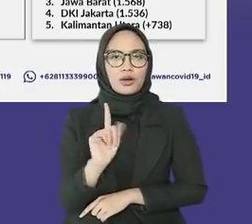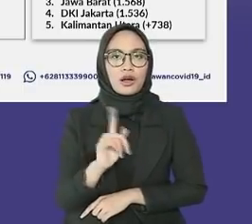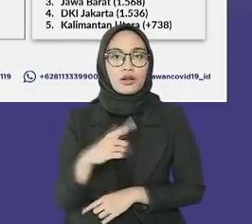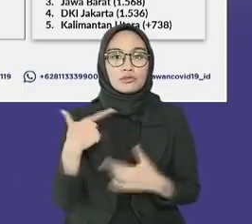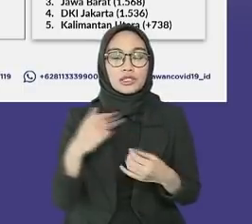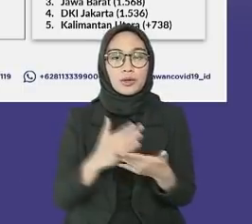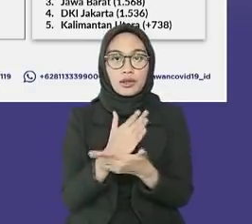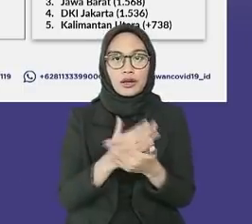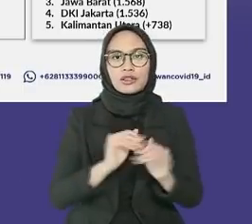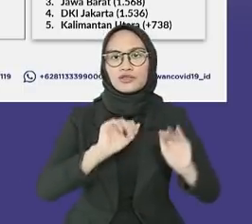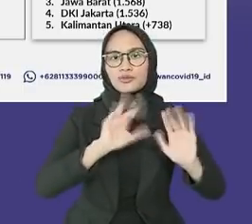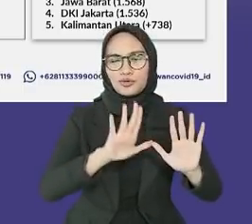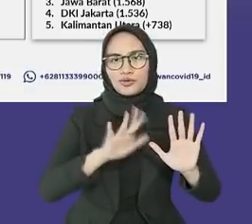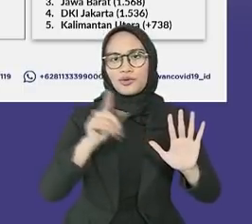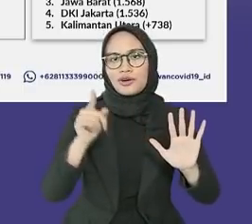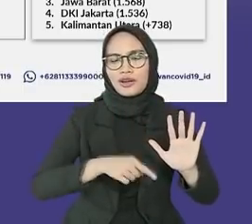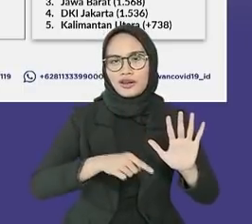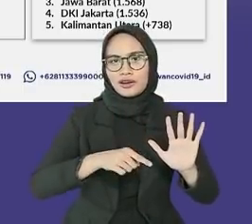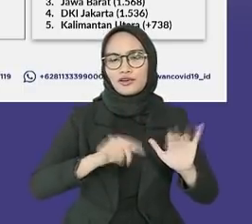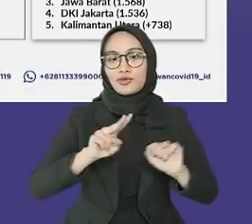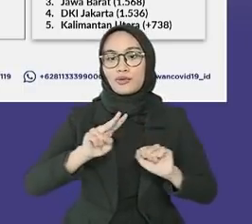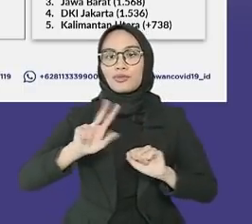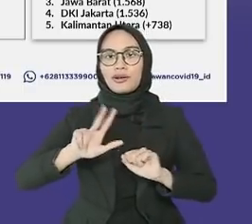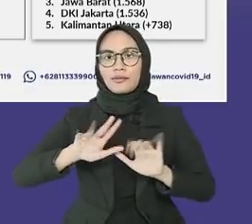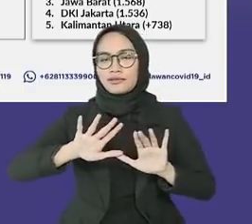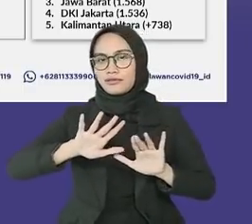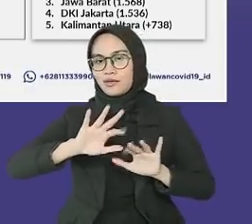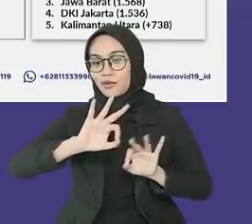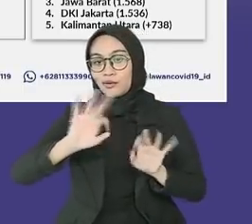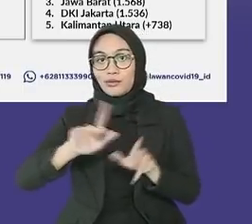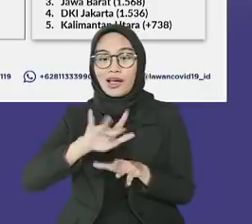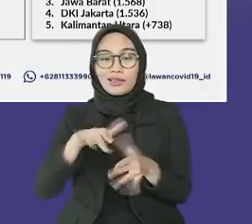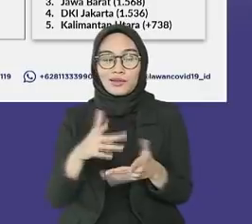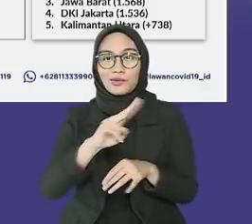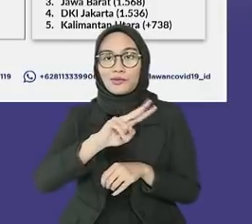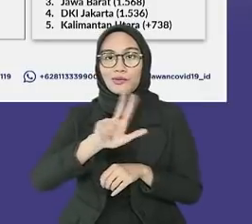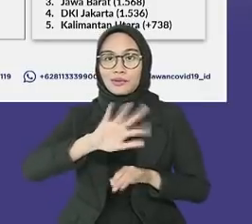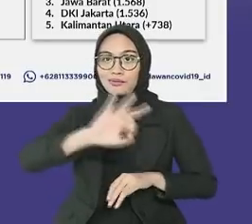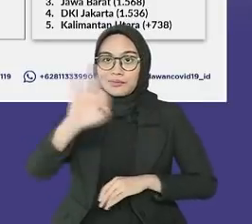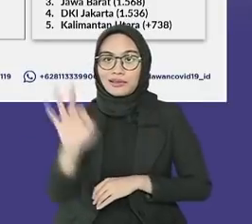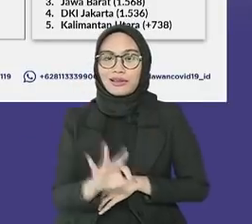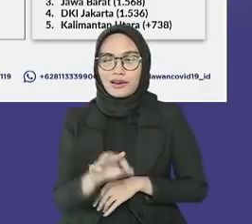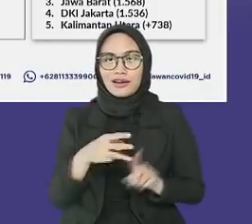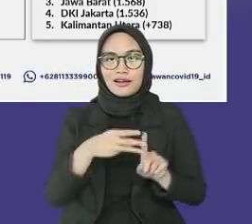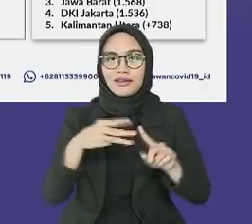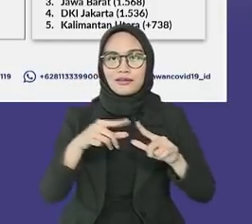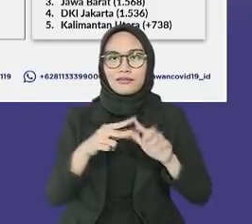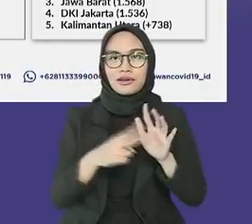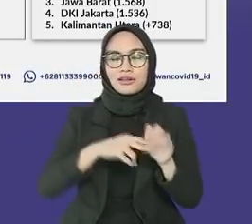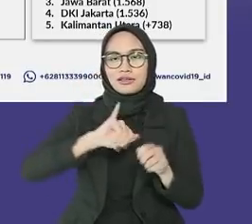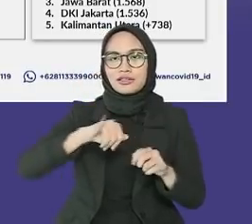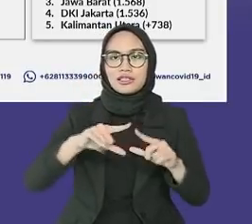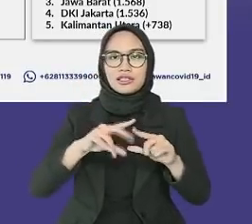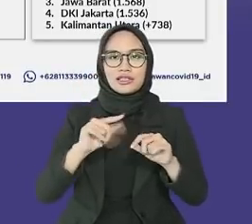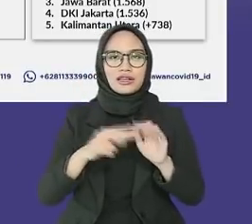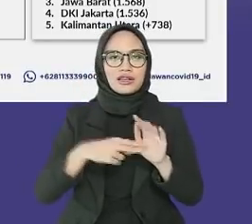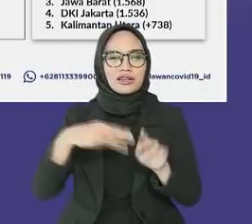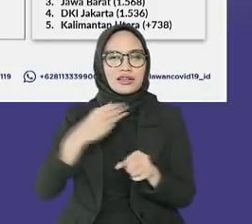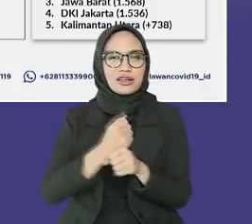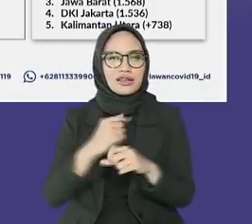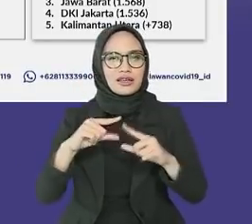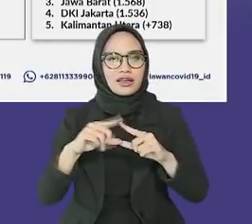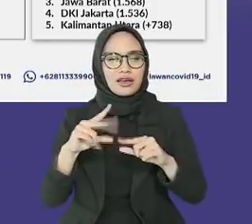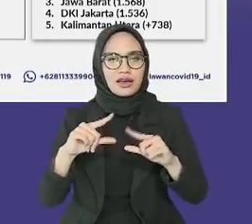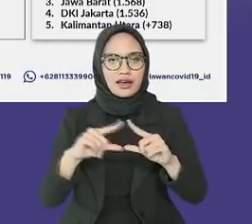dari 35 kabupaten kota atau 28,6%, yaitu Banjarnegara, Boyolali,